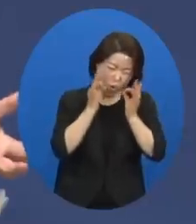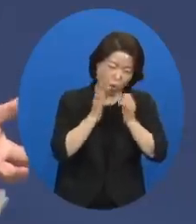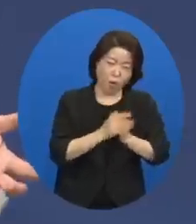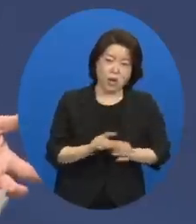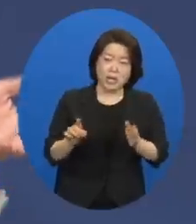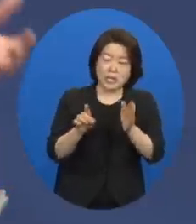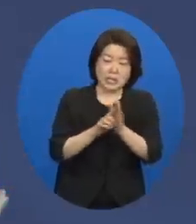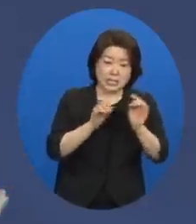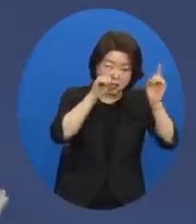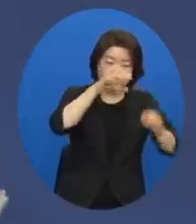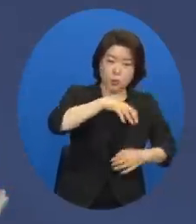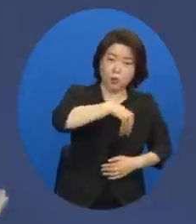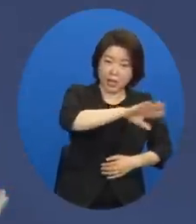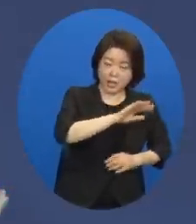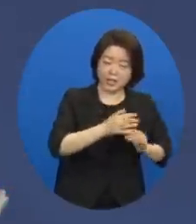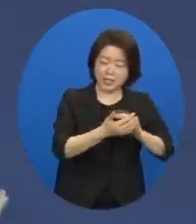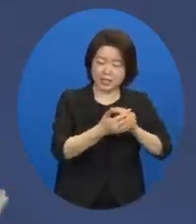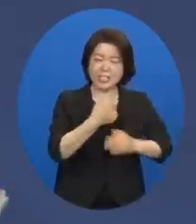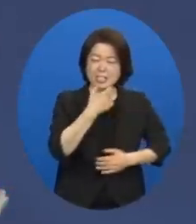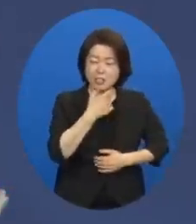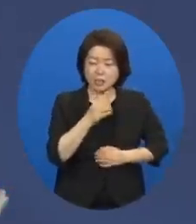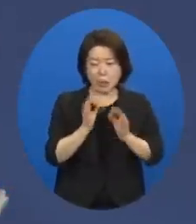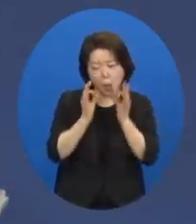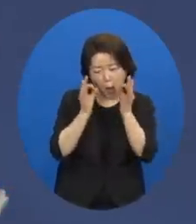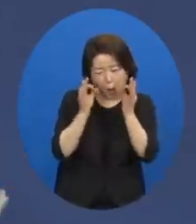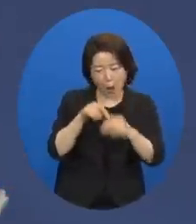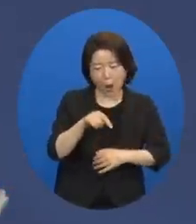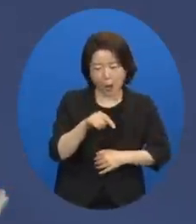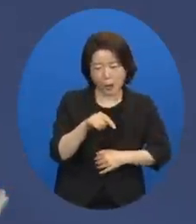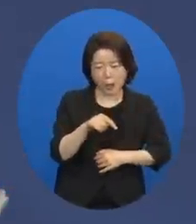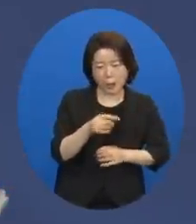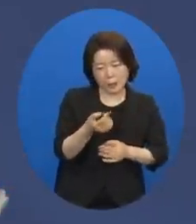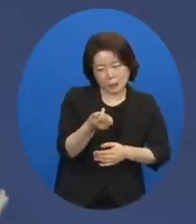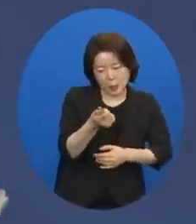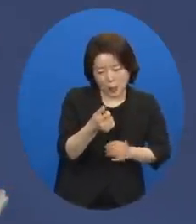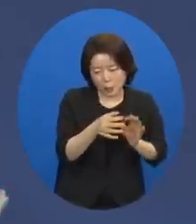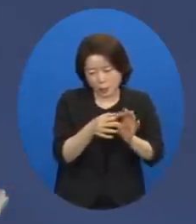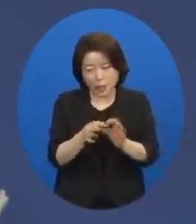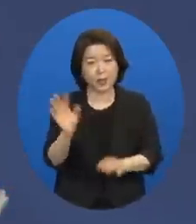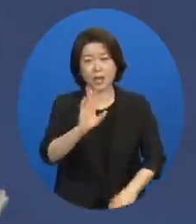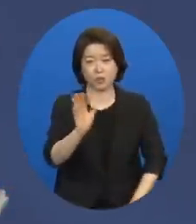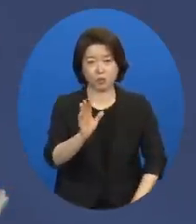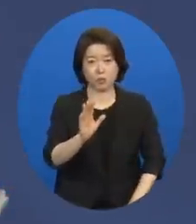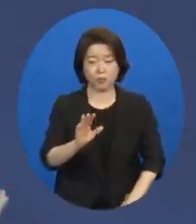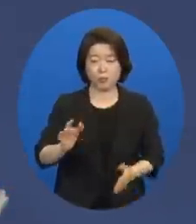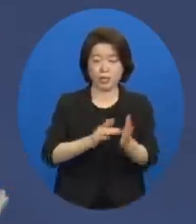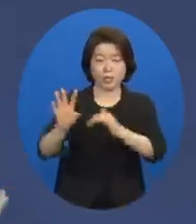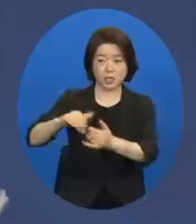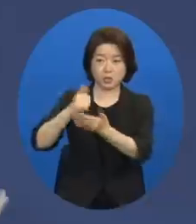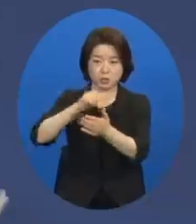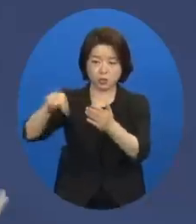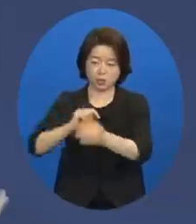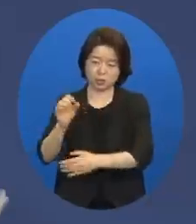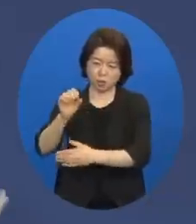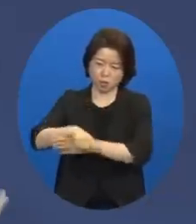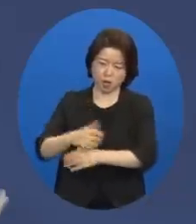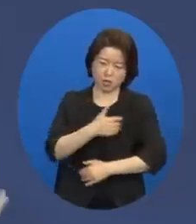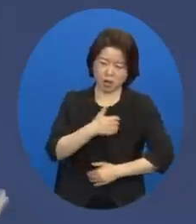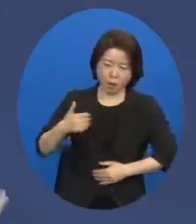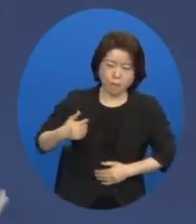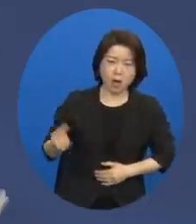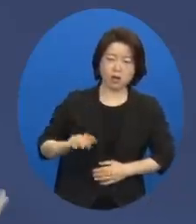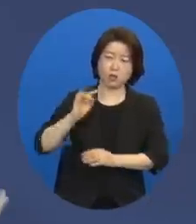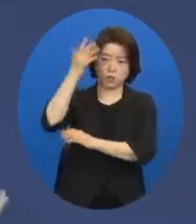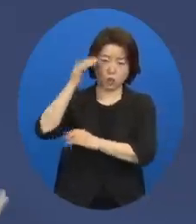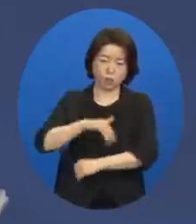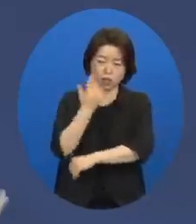갈까봐 무서워서 간신히 명맥 유지하는 이런 따위가 아니고 예수 그리스도 안에 허락된 복음 안에 그 영광과